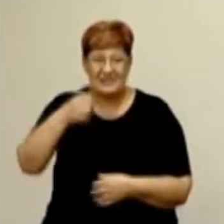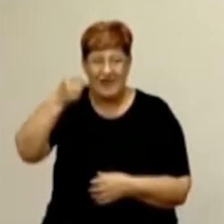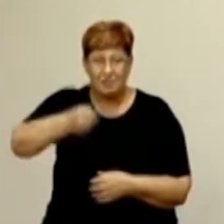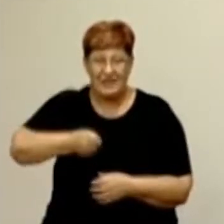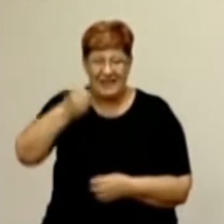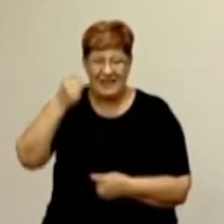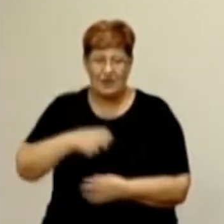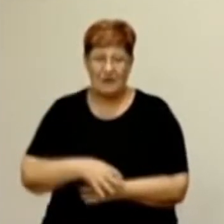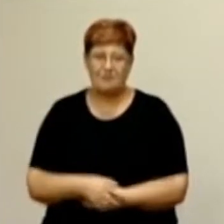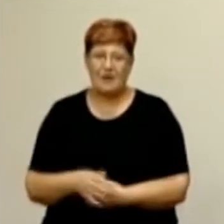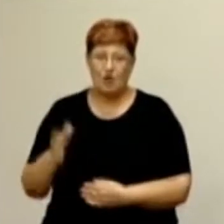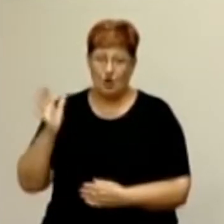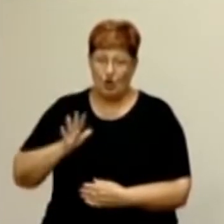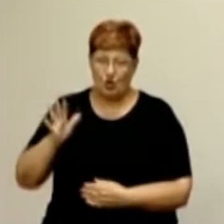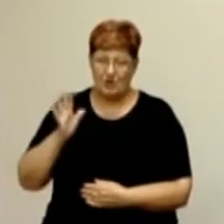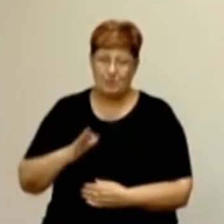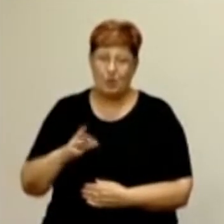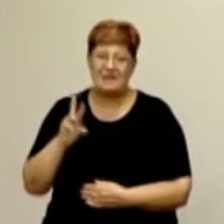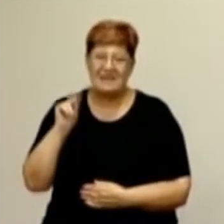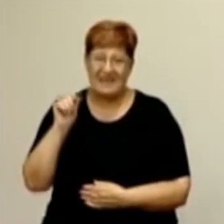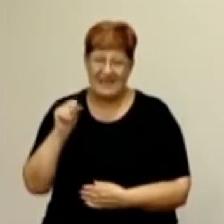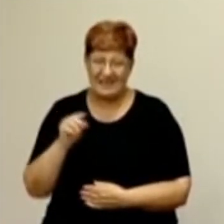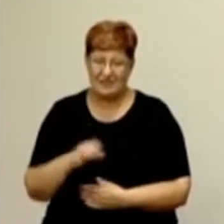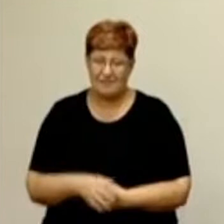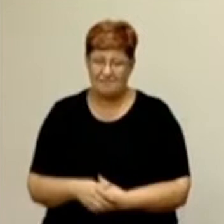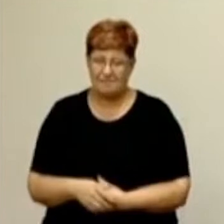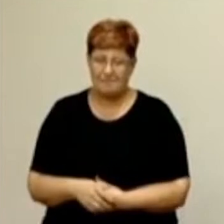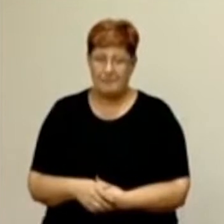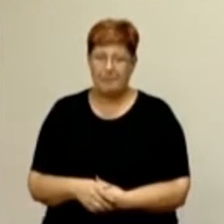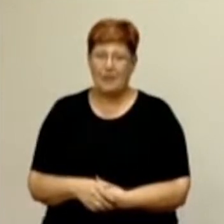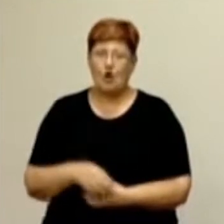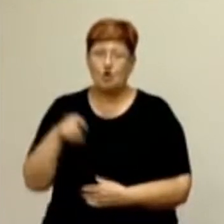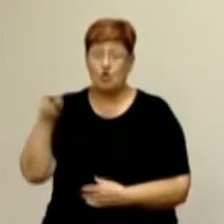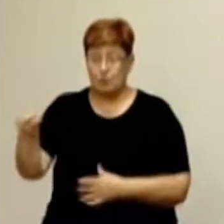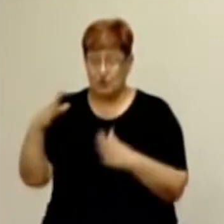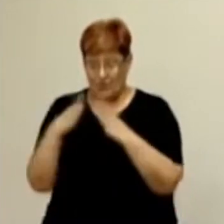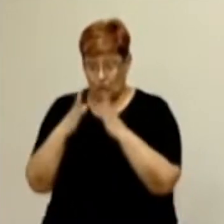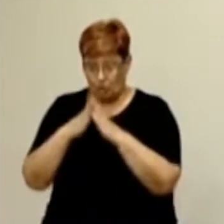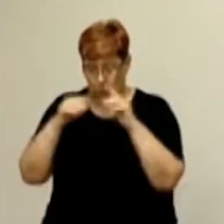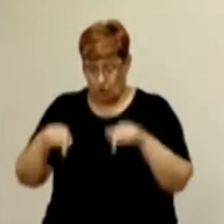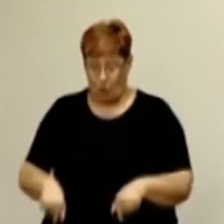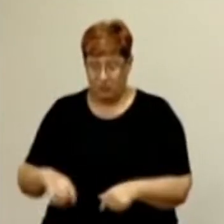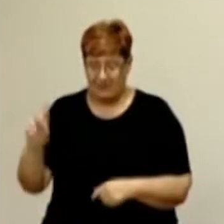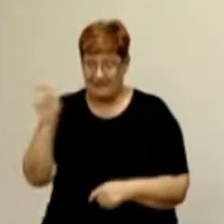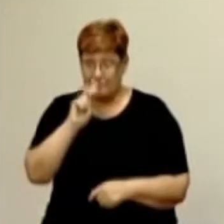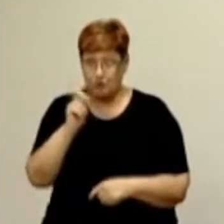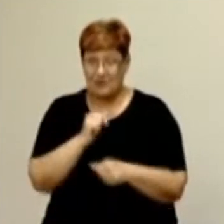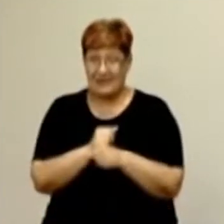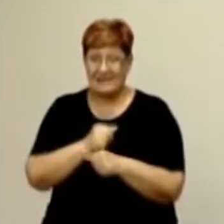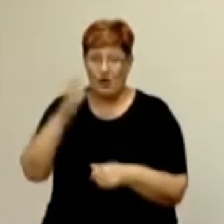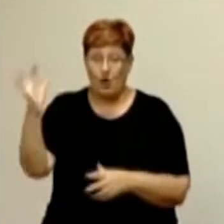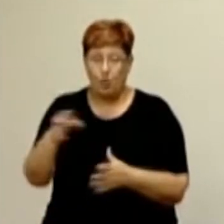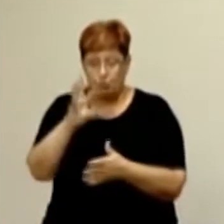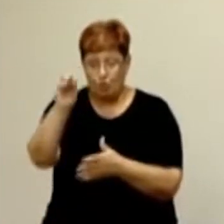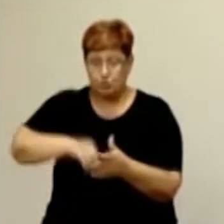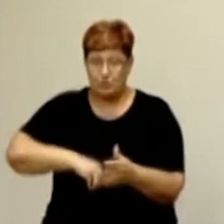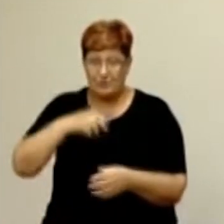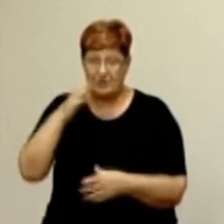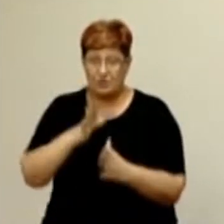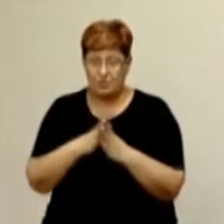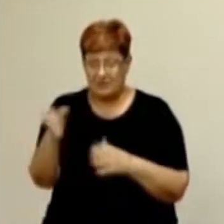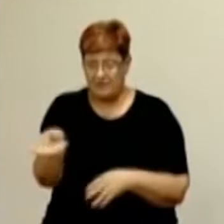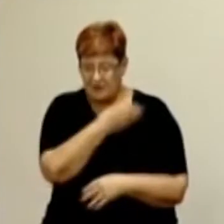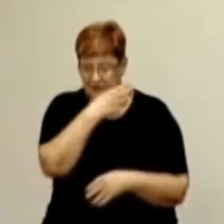aparaturu... Gospodine Radić. Gospodine Pastor. To možete kod kuće da radite, ovde nećete moći. Oduzimam vam reč, izvolite na vaše